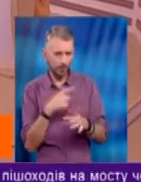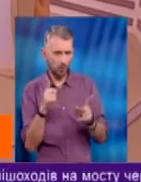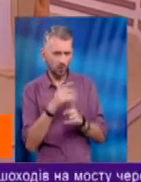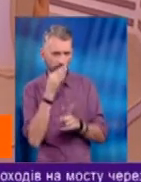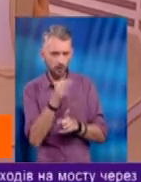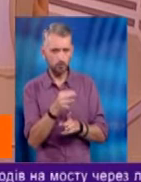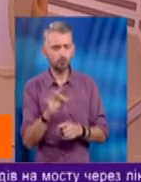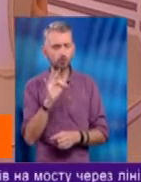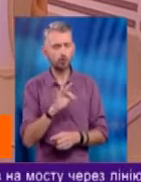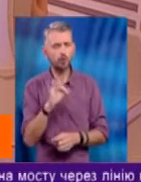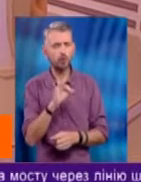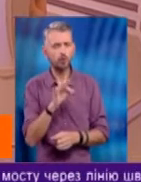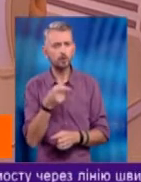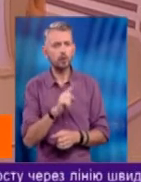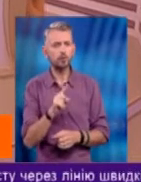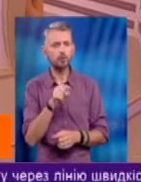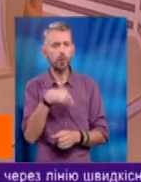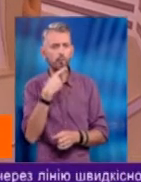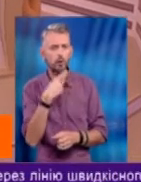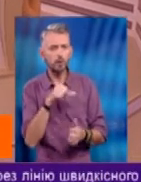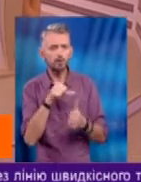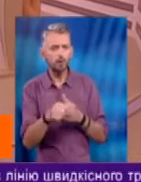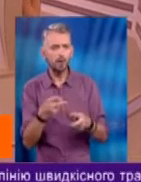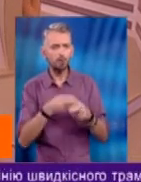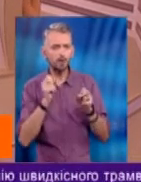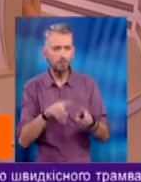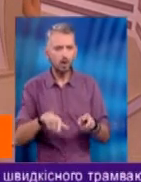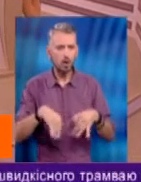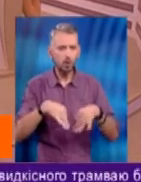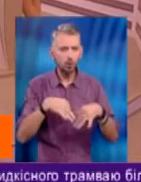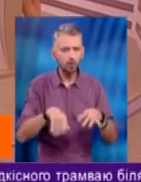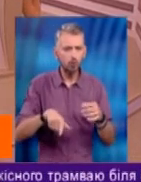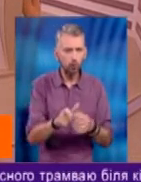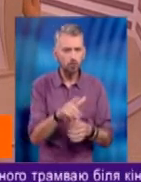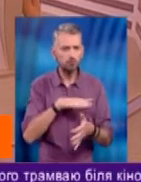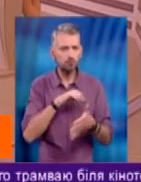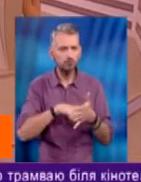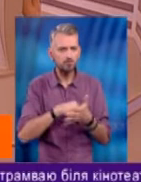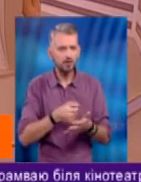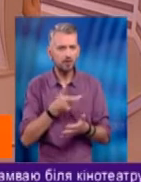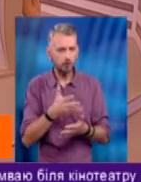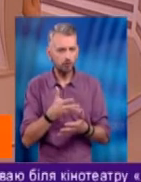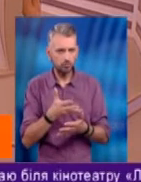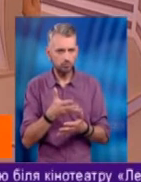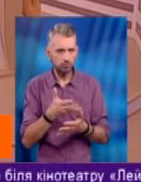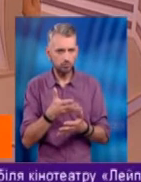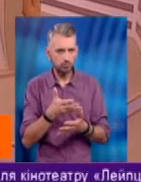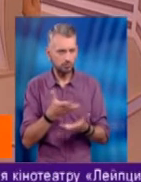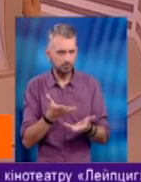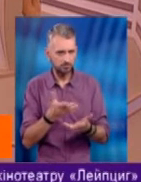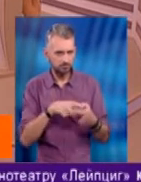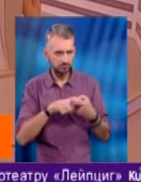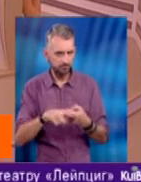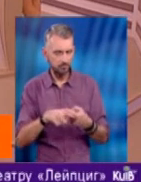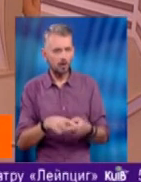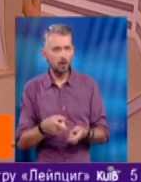зроблю? Щодо того, що ви говорите, що саме безпека руху на дорозі саме стало спричиняти кількістю автомобілів. До речі, буквально вчора